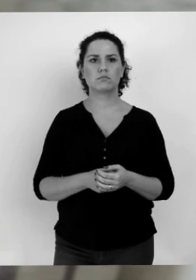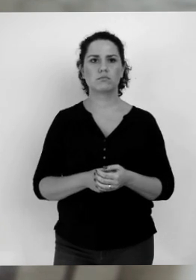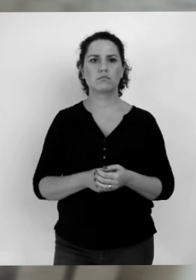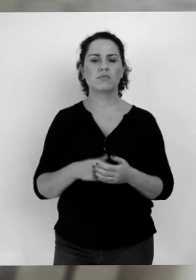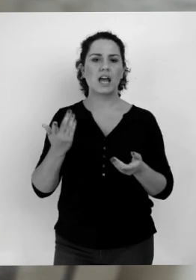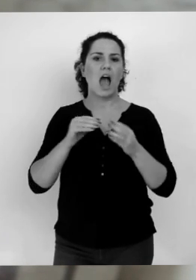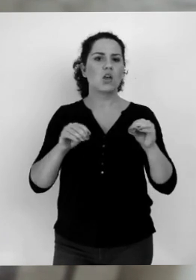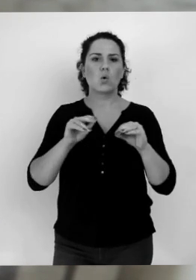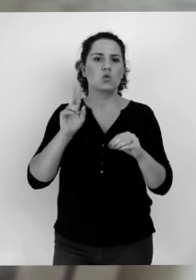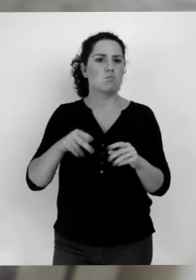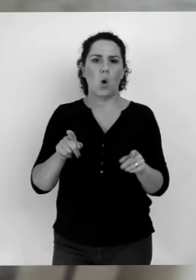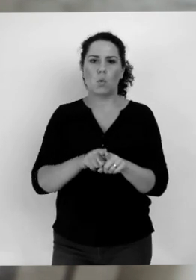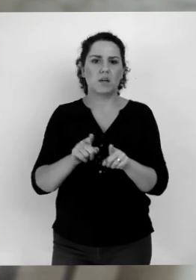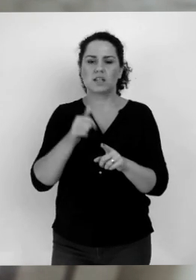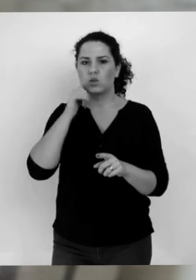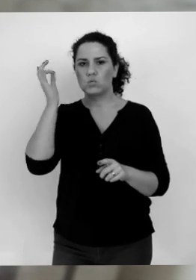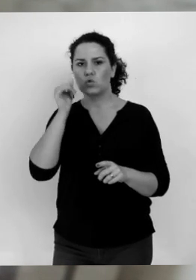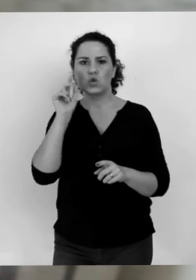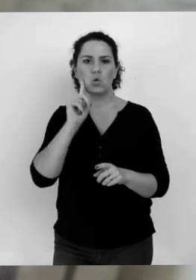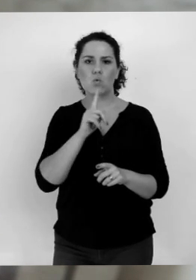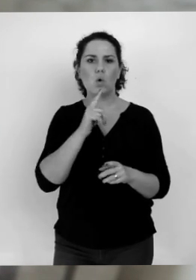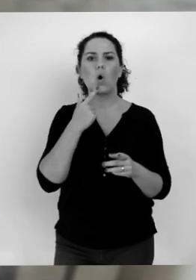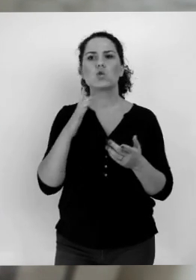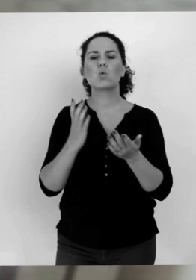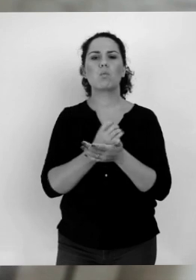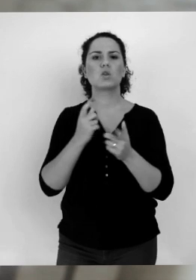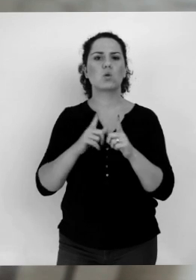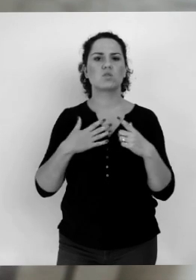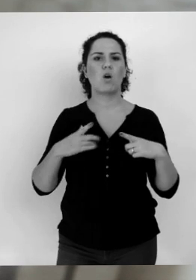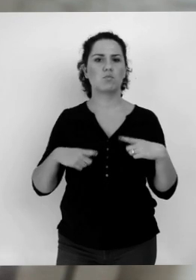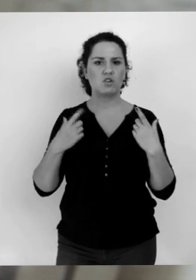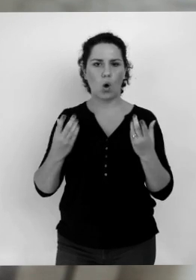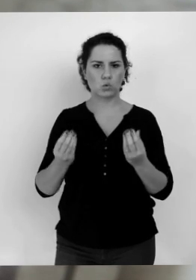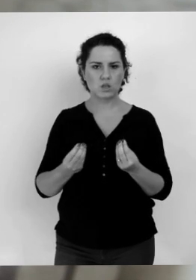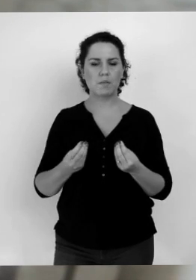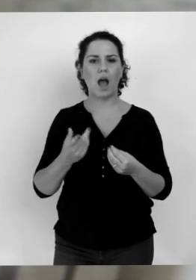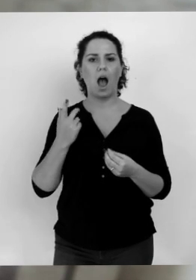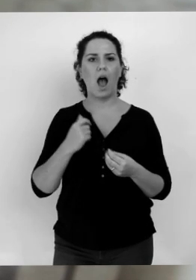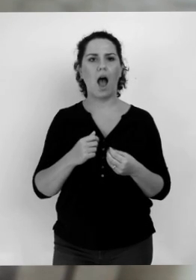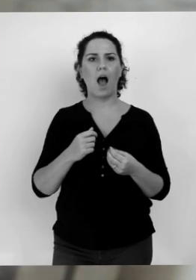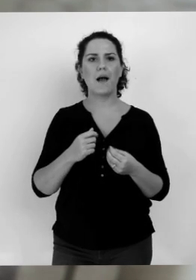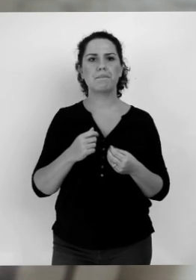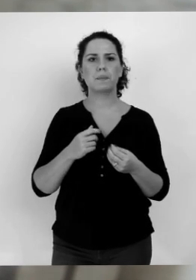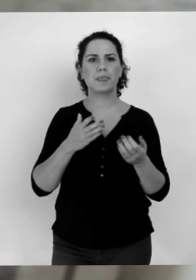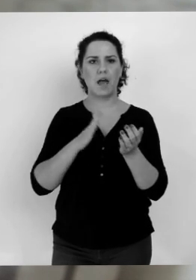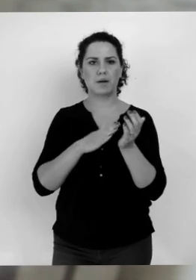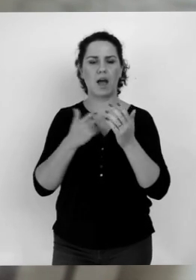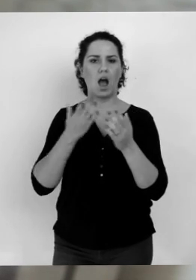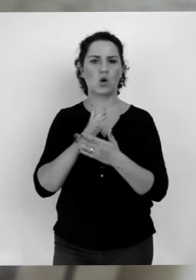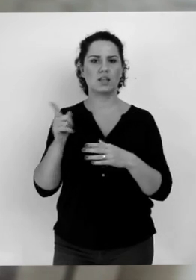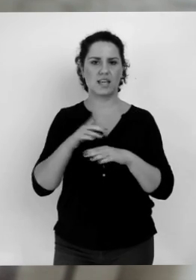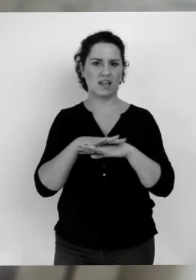Na edukaciji mogu biti i čujući i gluhi koji su postigli svom životu, a čujući onako recimo, ako su se